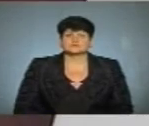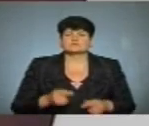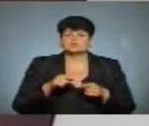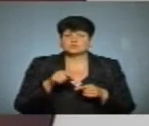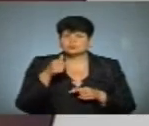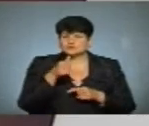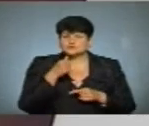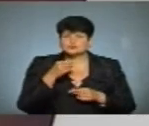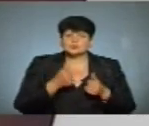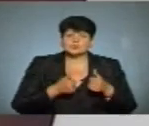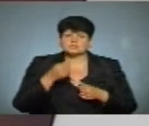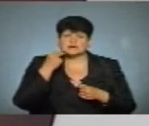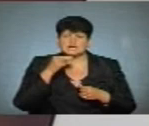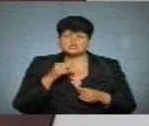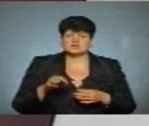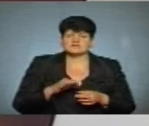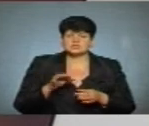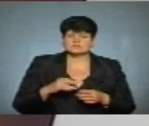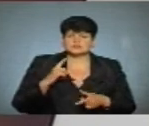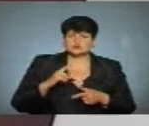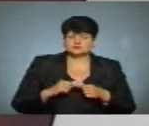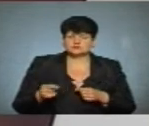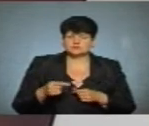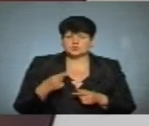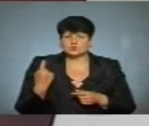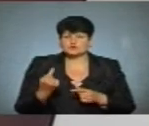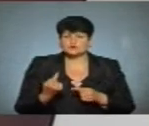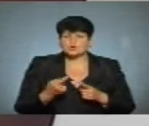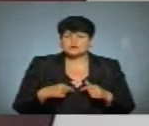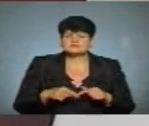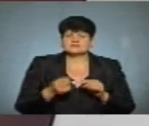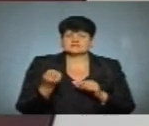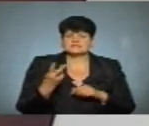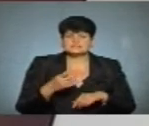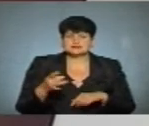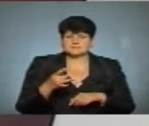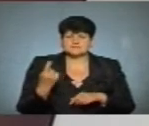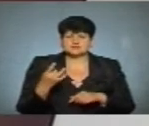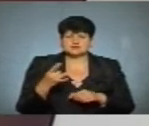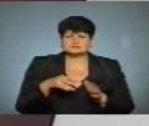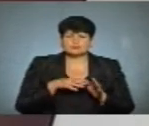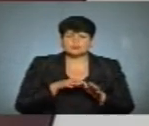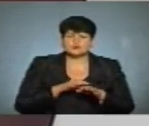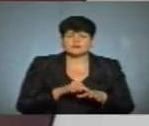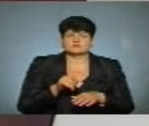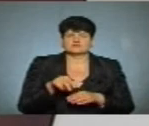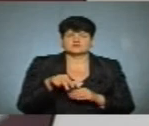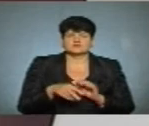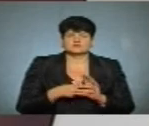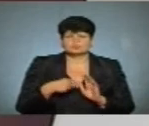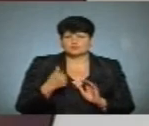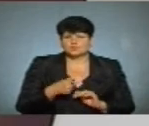Цьогоріч конкурс «Кращий вишиваний костюм» у Тернополі організували в 12-те. Вперше його провели у 2008 році, каже Ольга